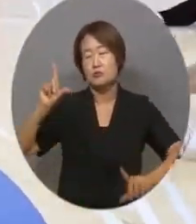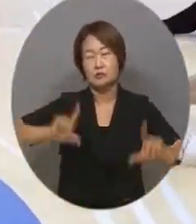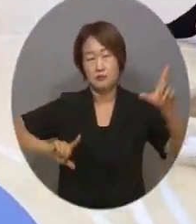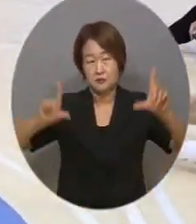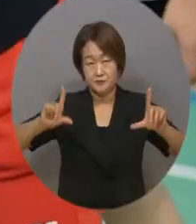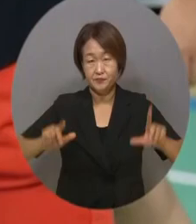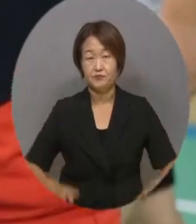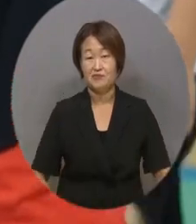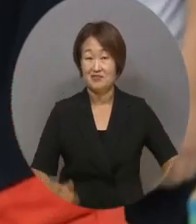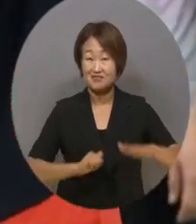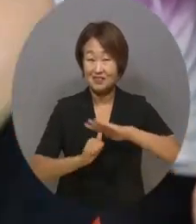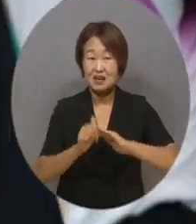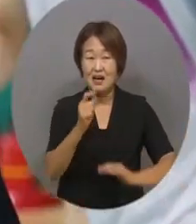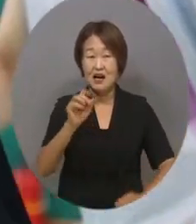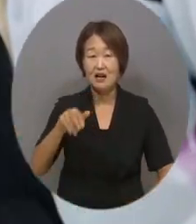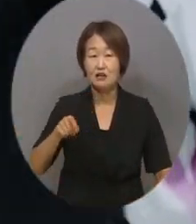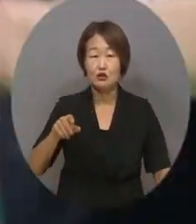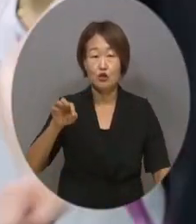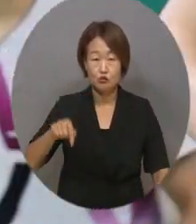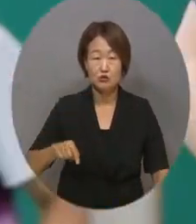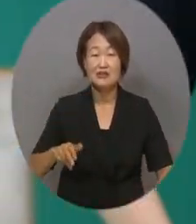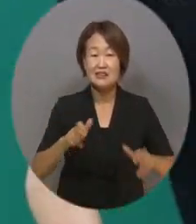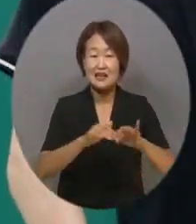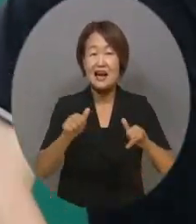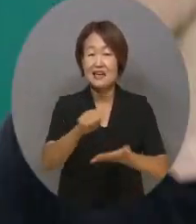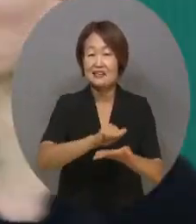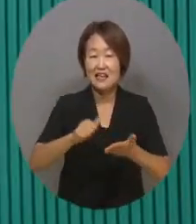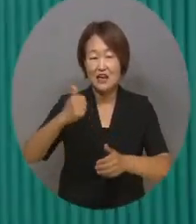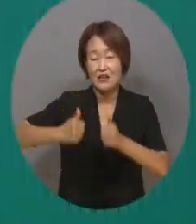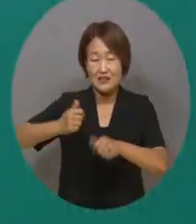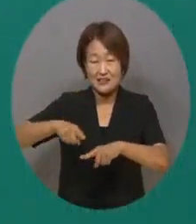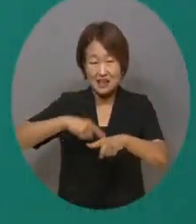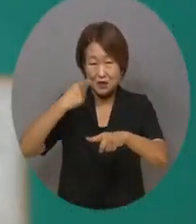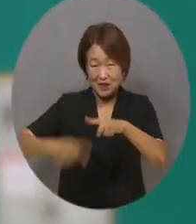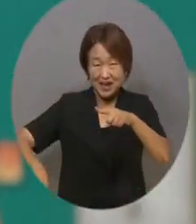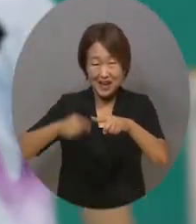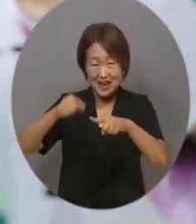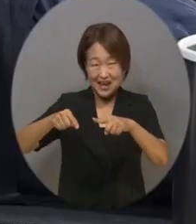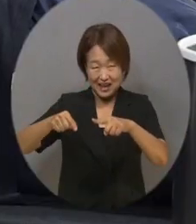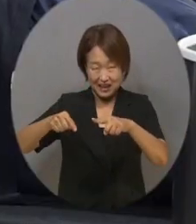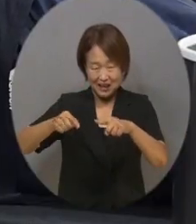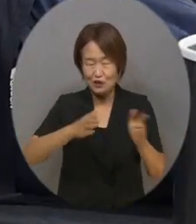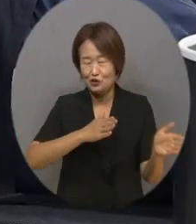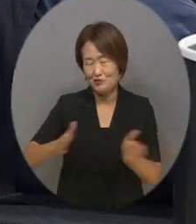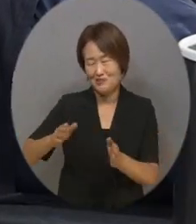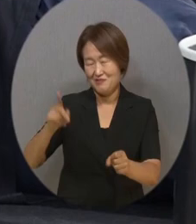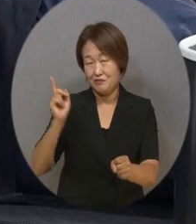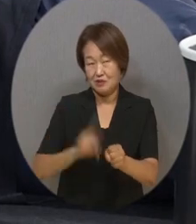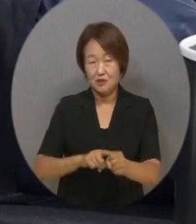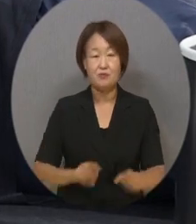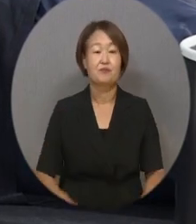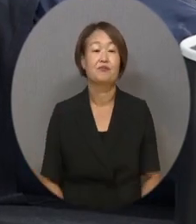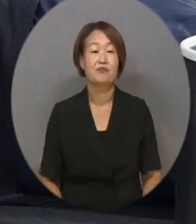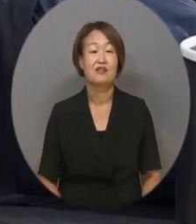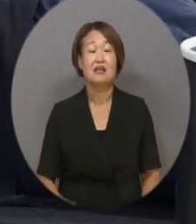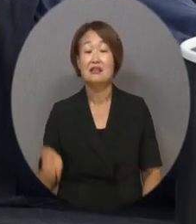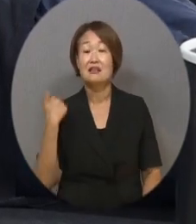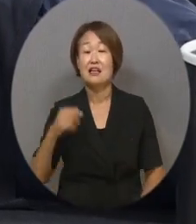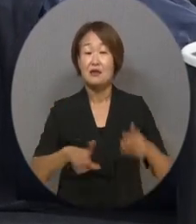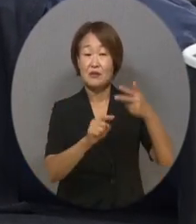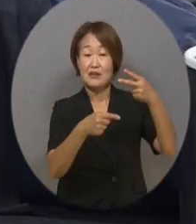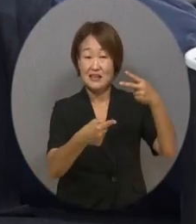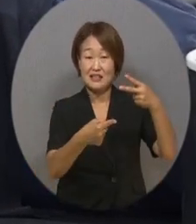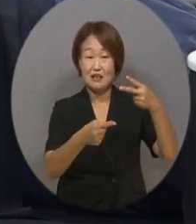우리 선수단은 항저우 장애인 아시아 경기대회를 향한 준비에 열중입니다. 지난 2월 1일 국가대표 훈련